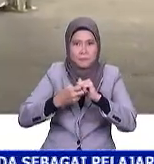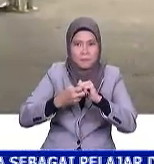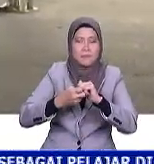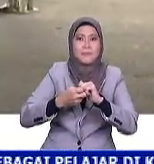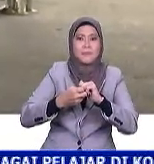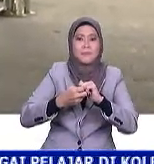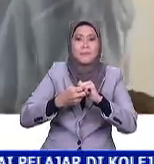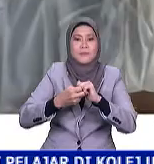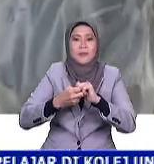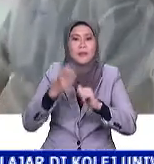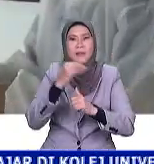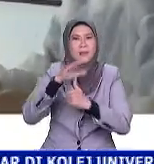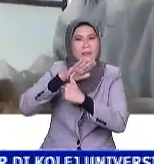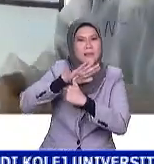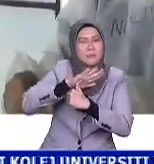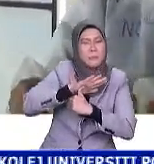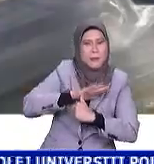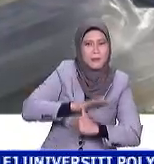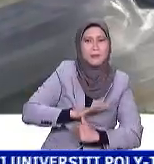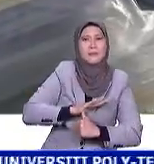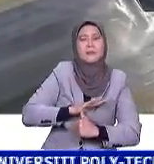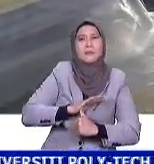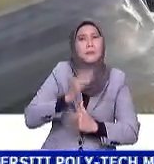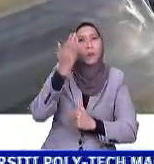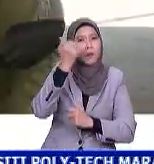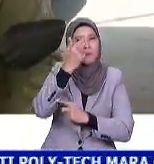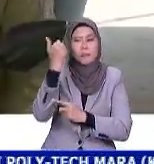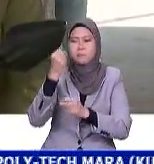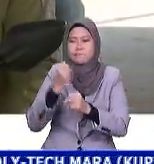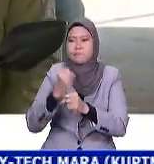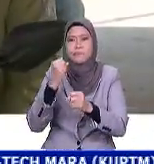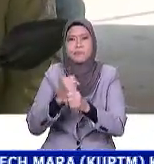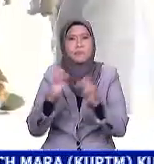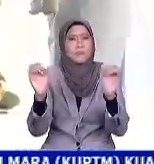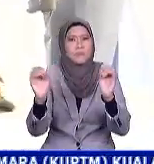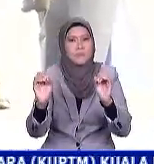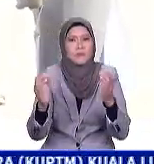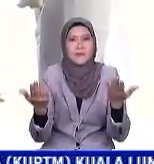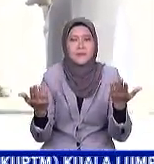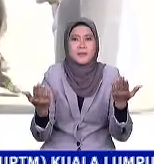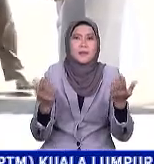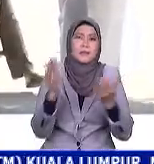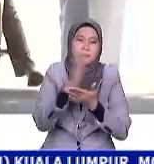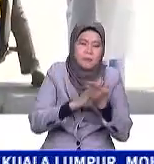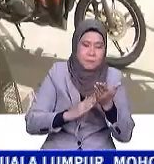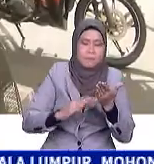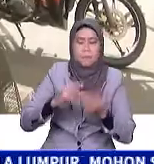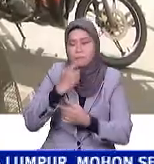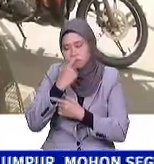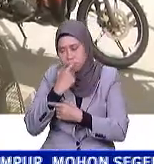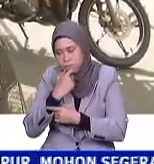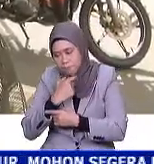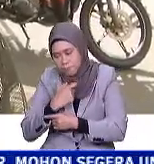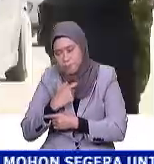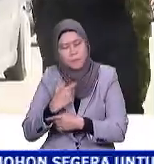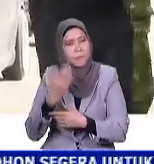juga depresi kerana kehilangan pekerjaan. Malah ada yang kemurungan dan